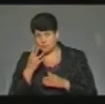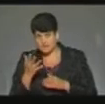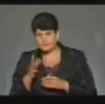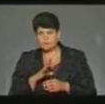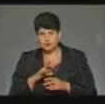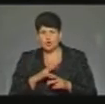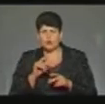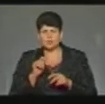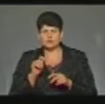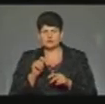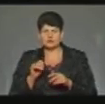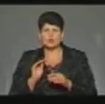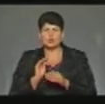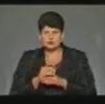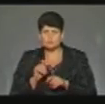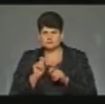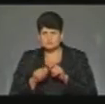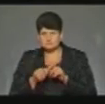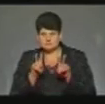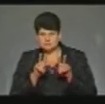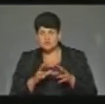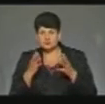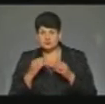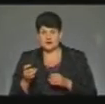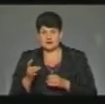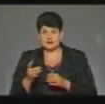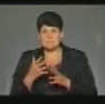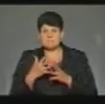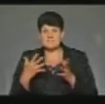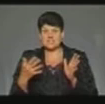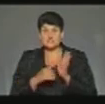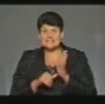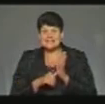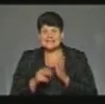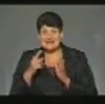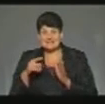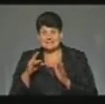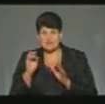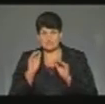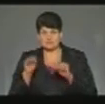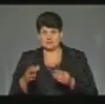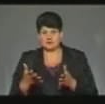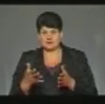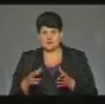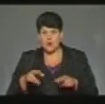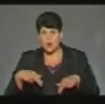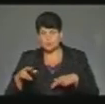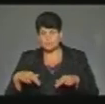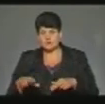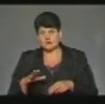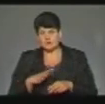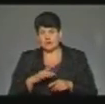Було обстежено додатково ще раз. Відповідні знаки, там більше 60 знаків виставлених, і розмітка була